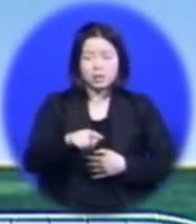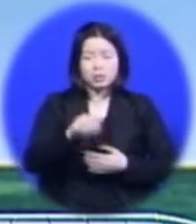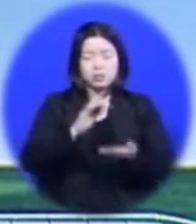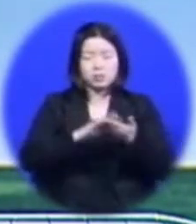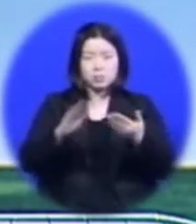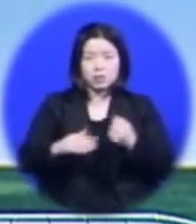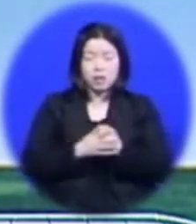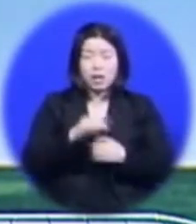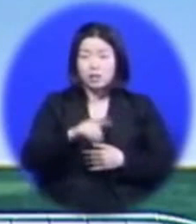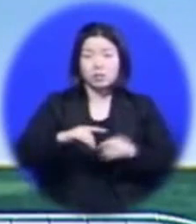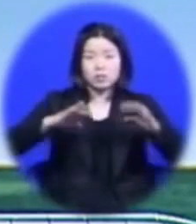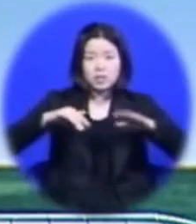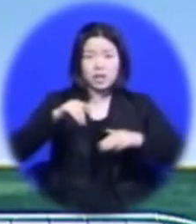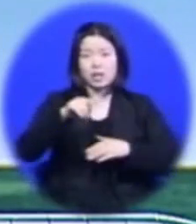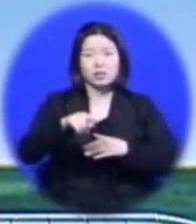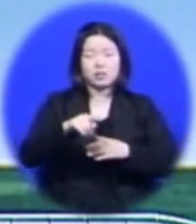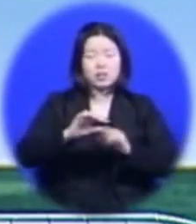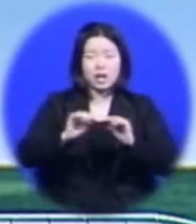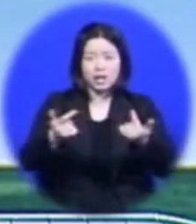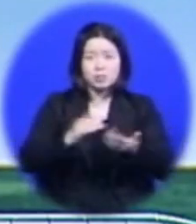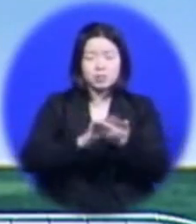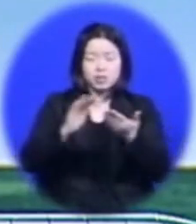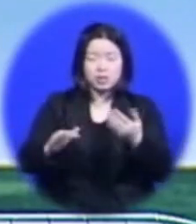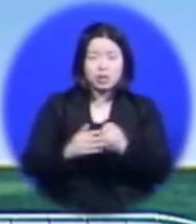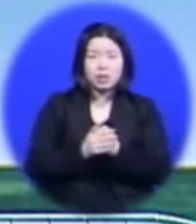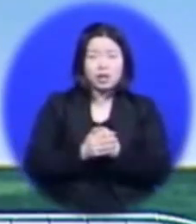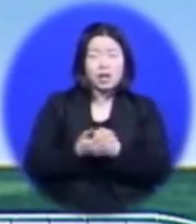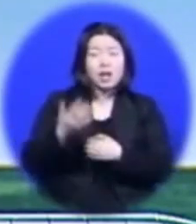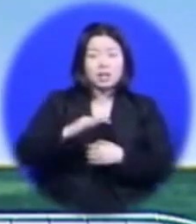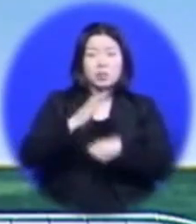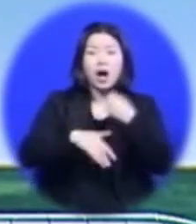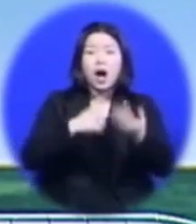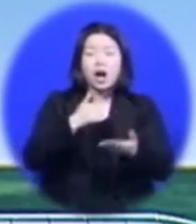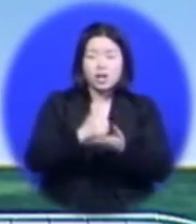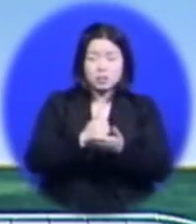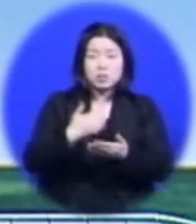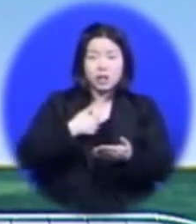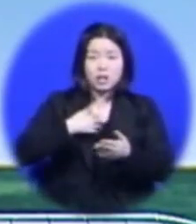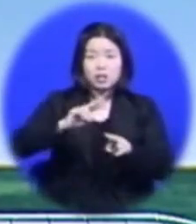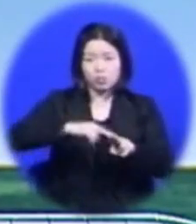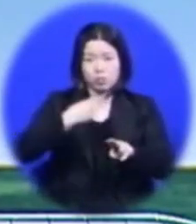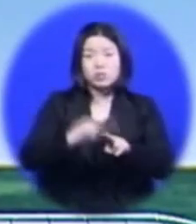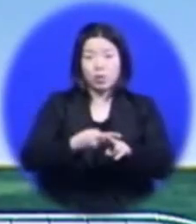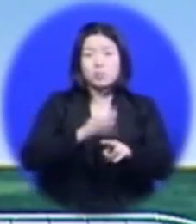그건 정말 자랑거리가 아니에요. 하나님이 나에게 주신 선물일 뿐이지.